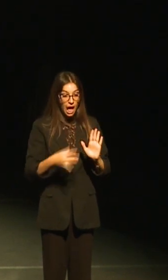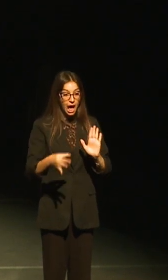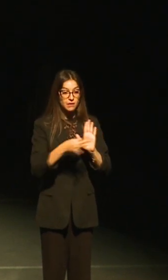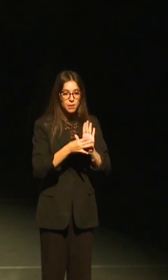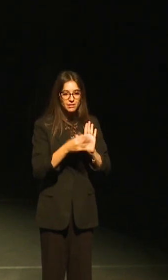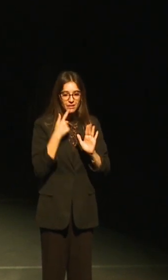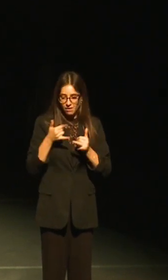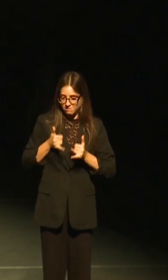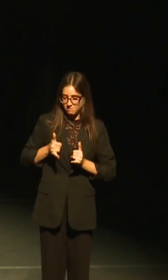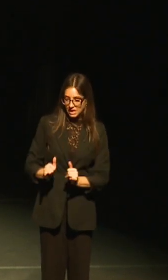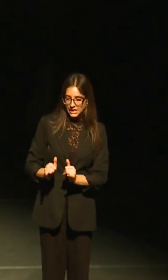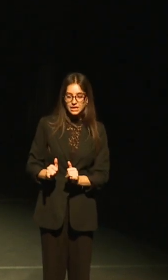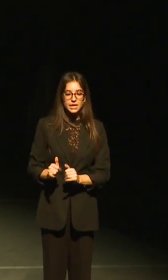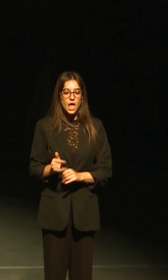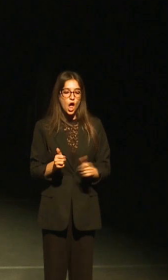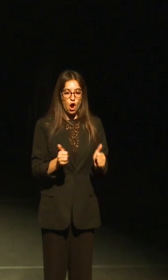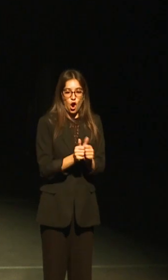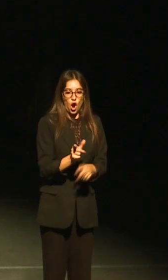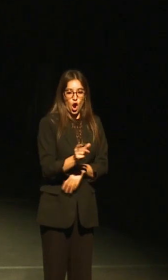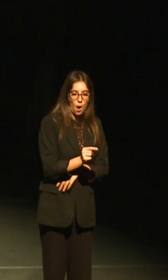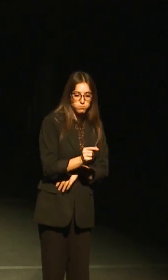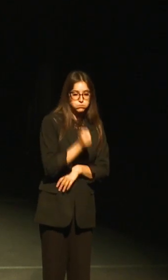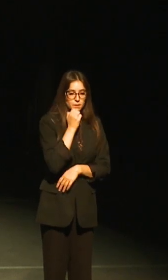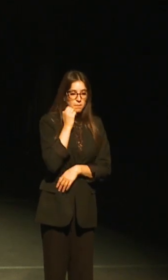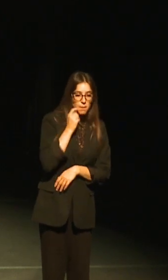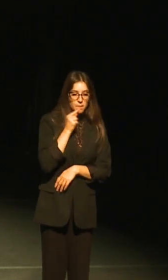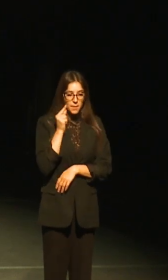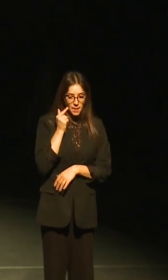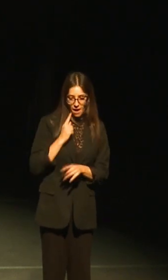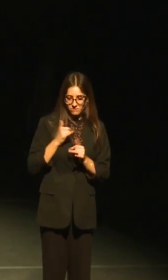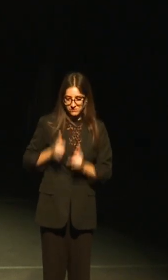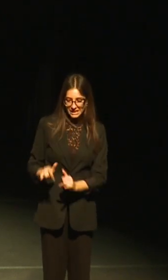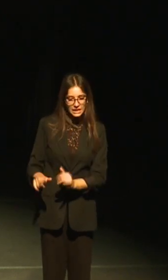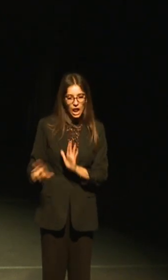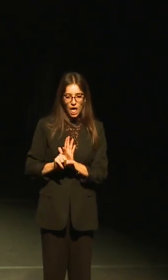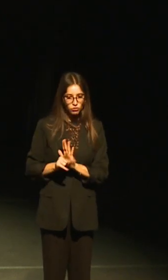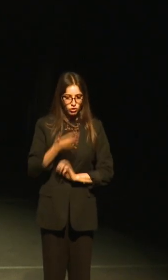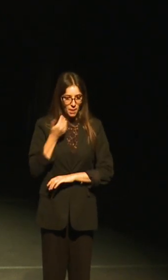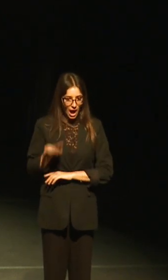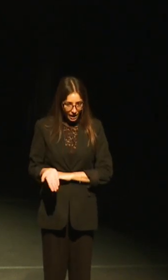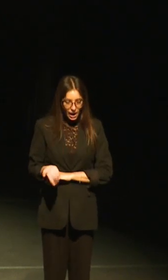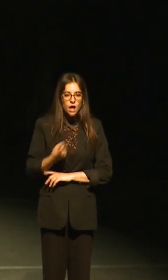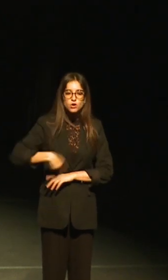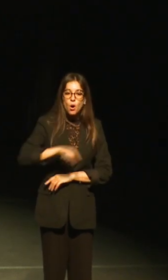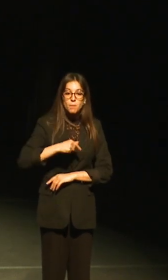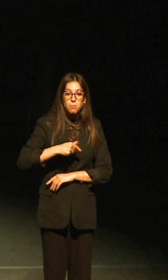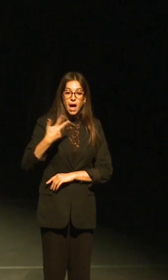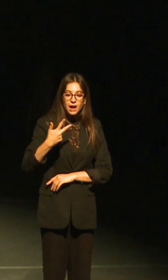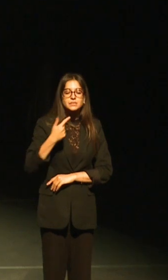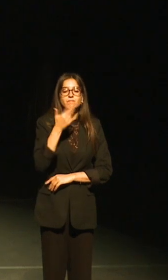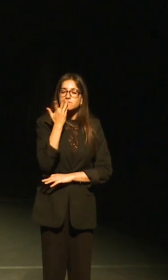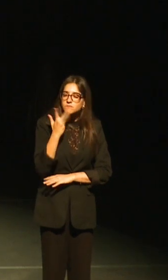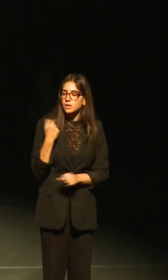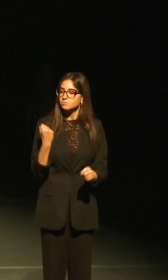dell'affiliazione della genitorialità ci ha portato a alzare diciamo così l'asticella in parks e quindi